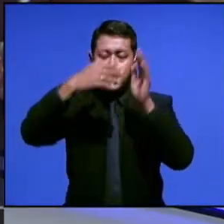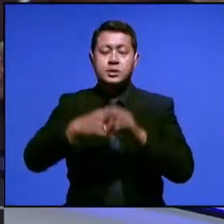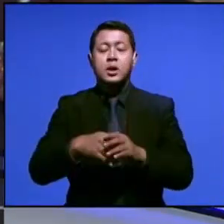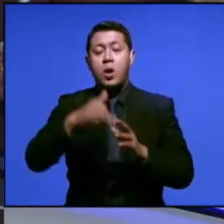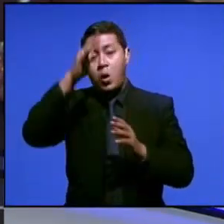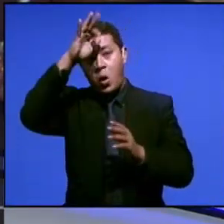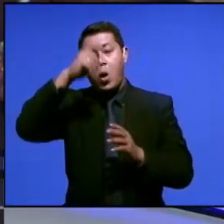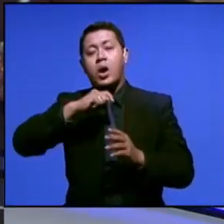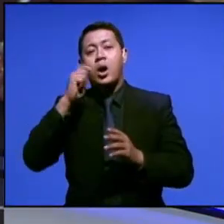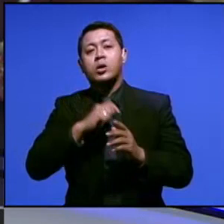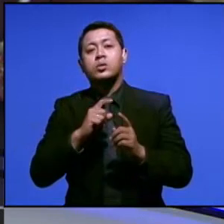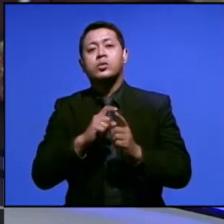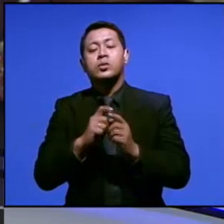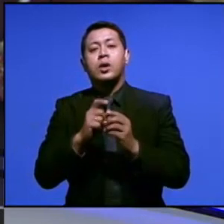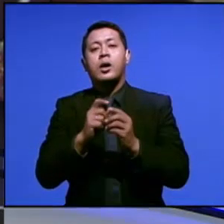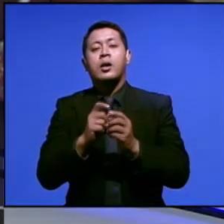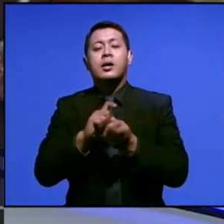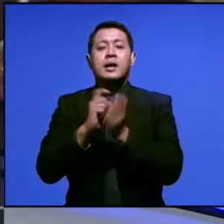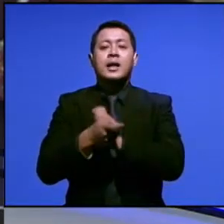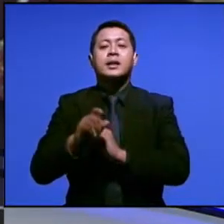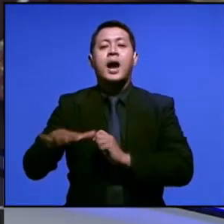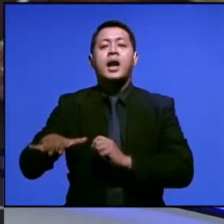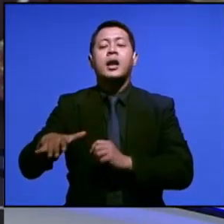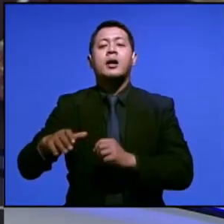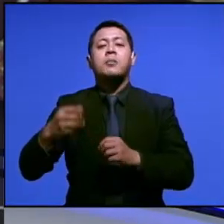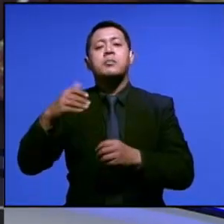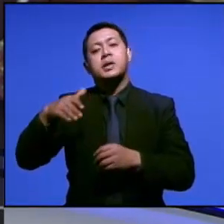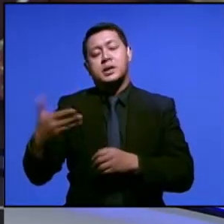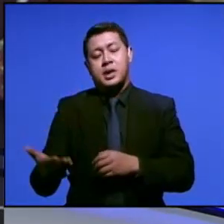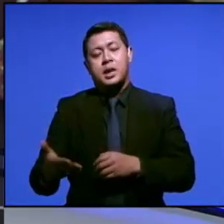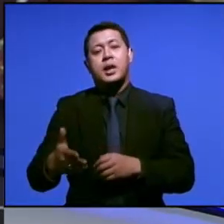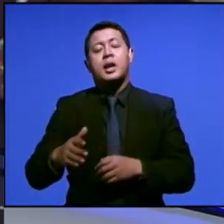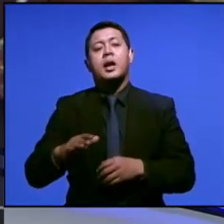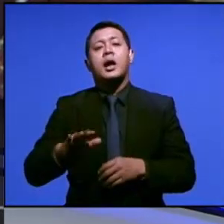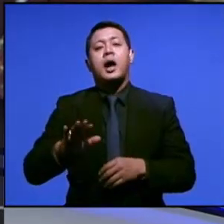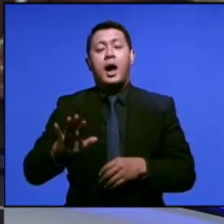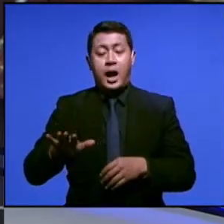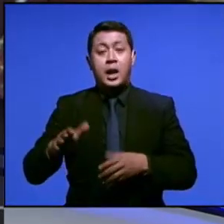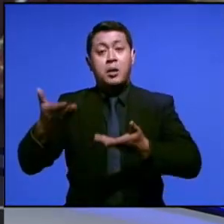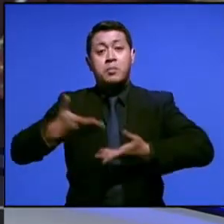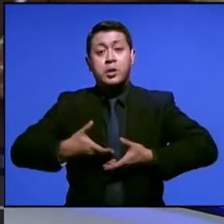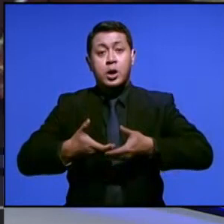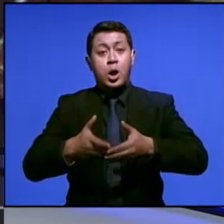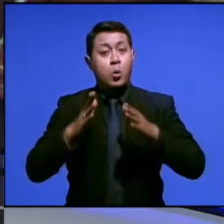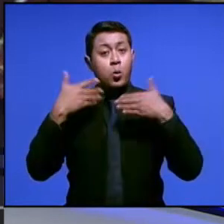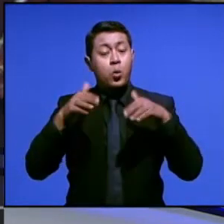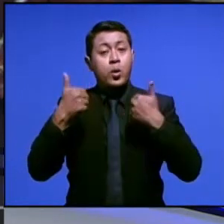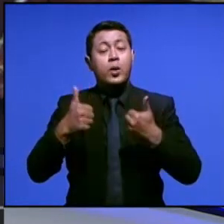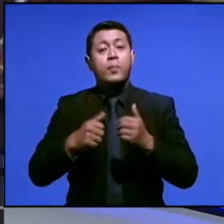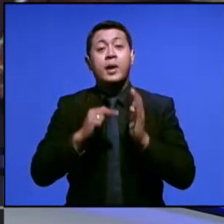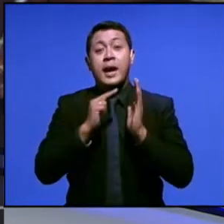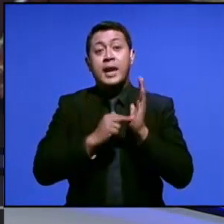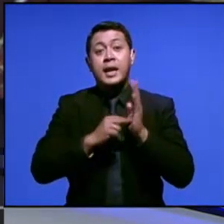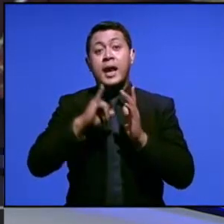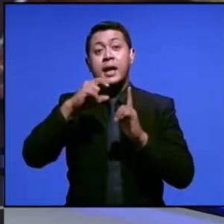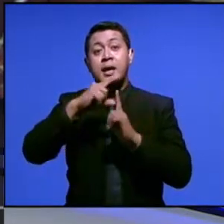wisuda anaknya yang telah meninggal. Meski begitu, sang anak yang sudah tiada masih memberi kado istimewa kepada orang tuanya berupa nilai